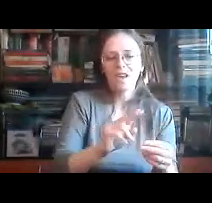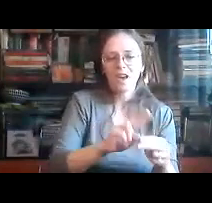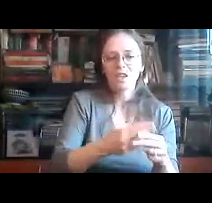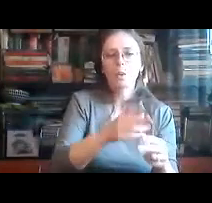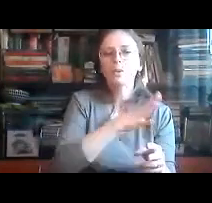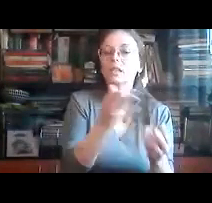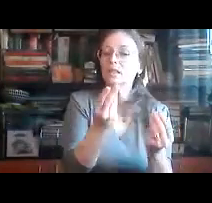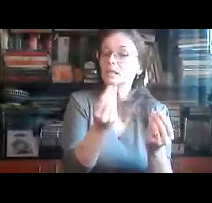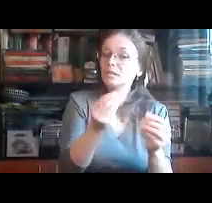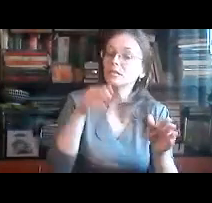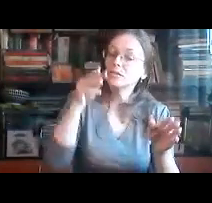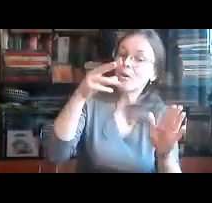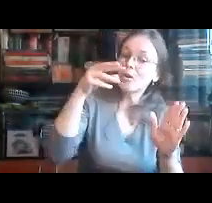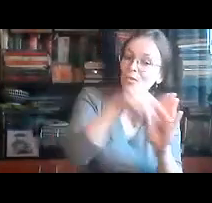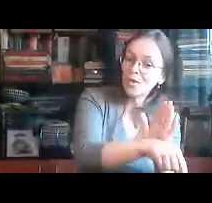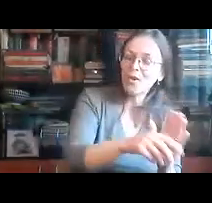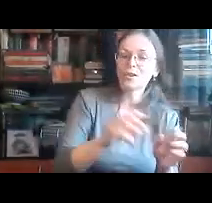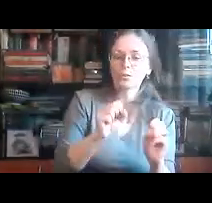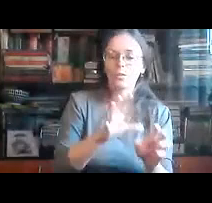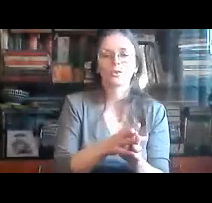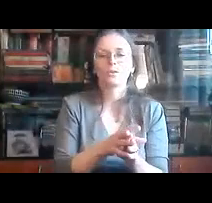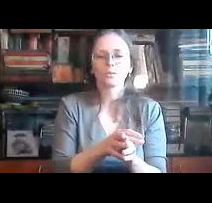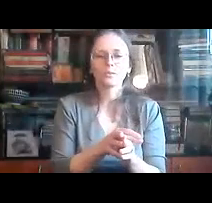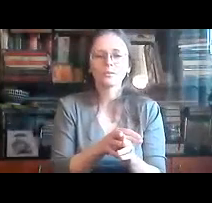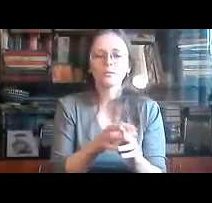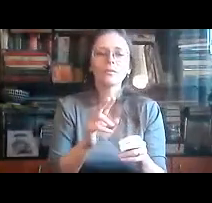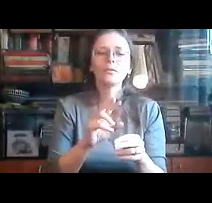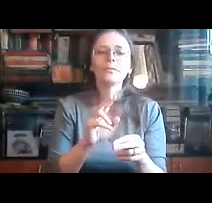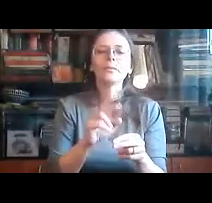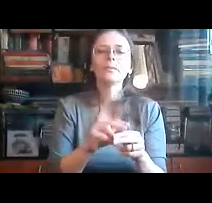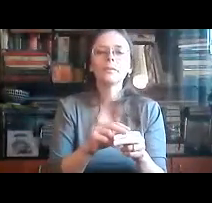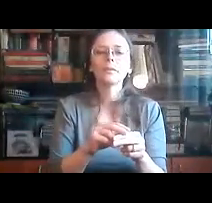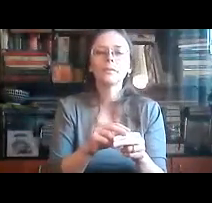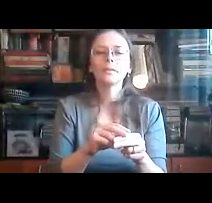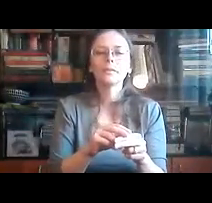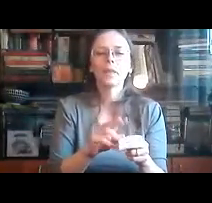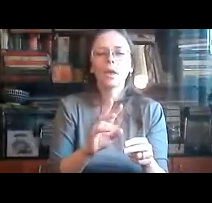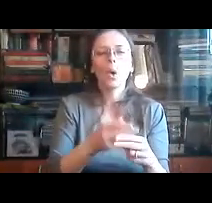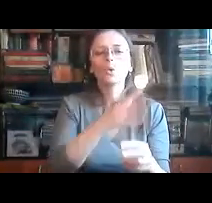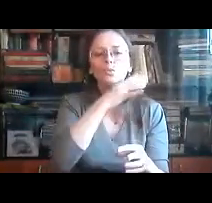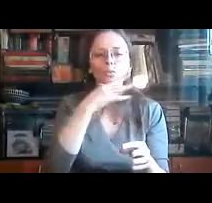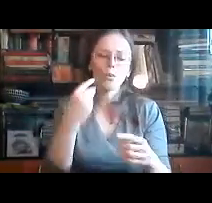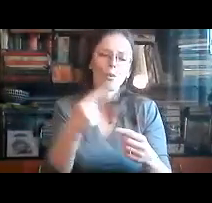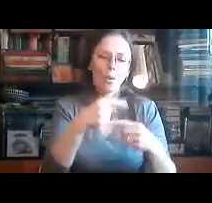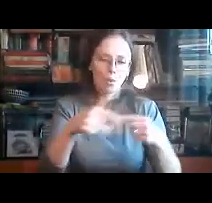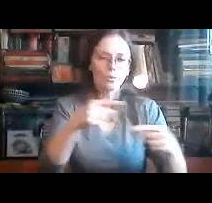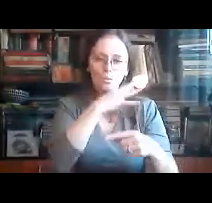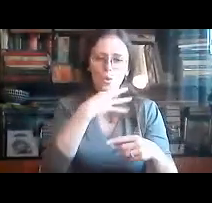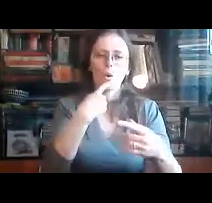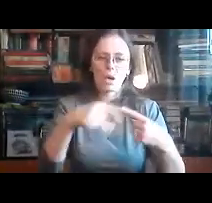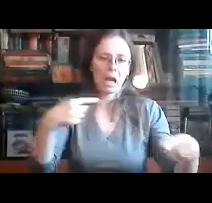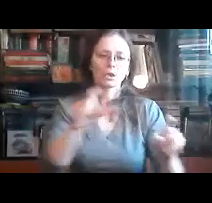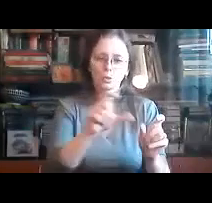бы возлагается на самого зрителя, на аудиторию, на тех людей, которые приходят на этот спектакль. Спасибо,